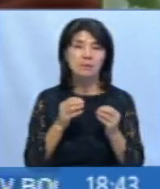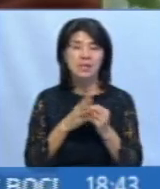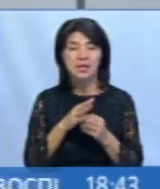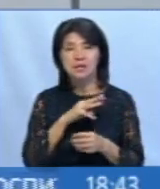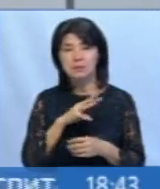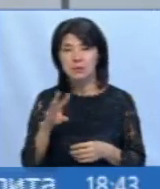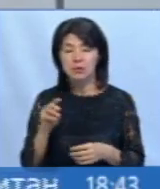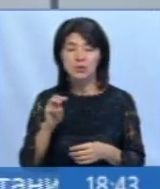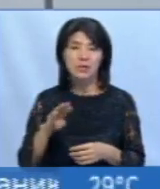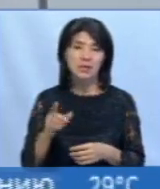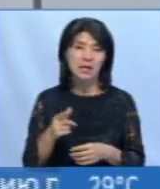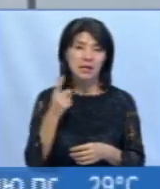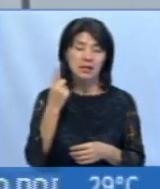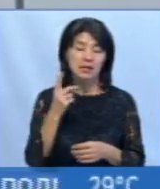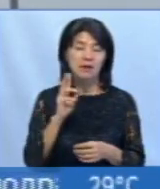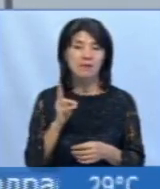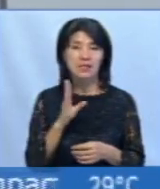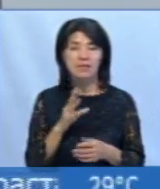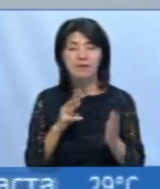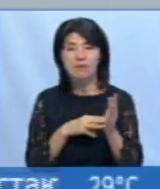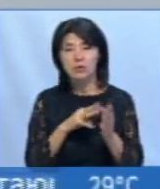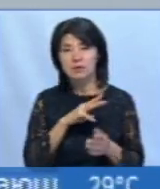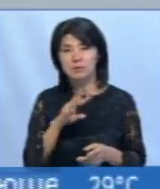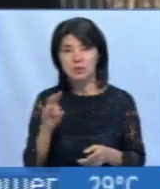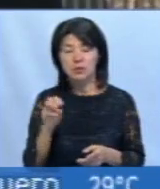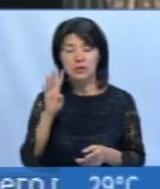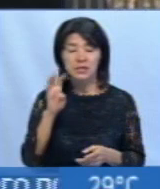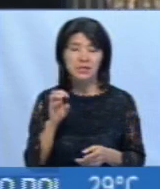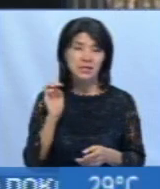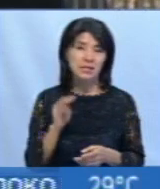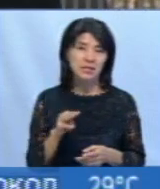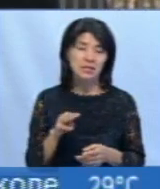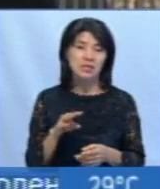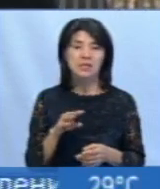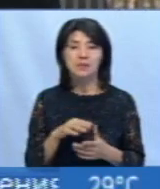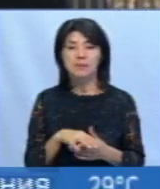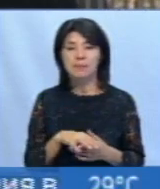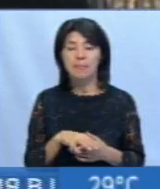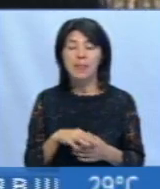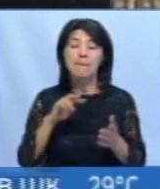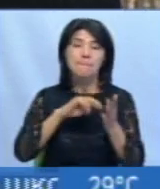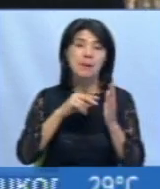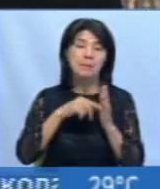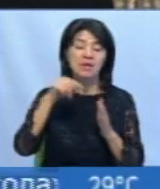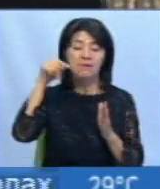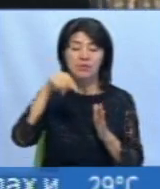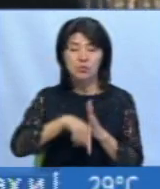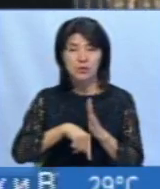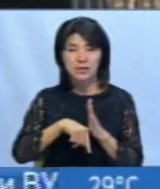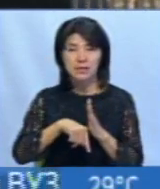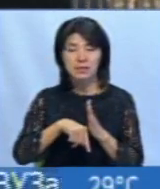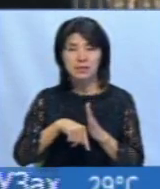Одна квартира обошлась в 8 миллионов 400 тысяч тенге. По программе «Внутреннее переселение» с южных регионов к